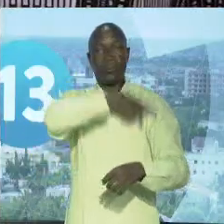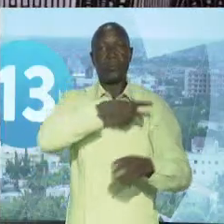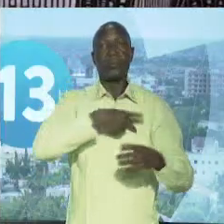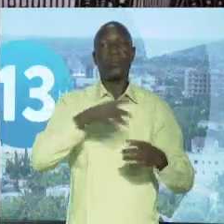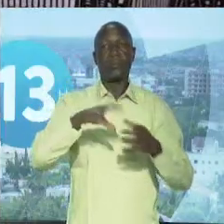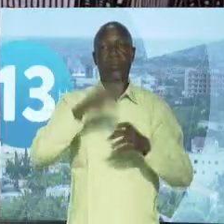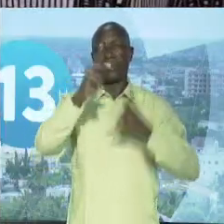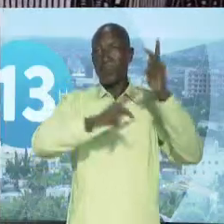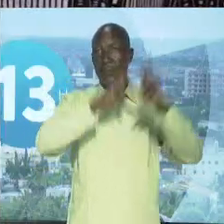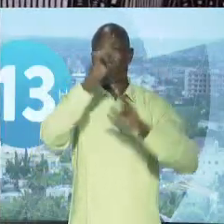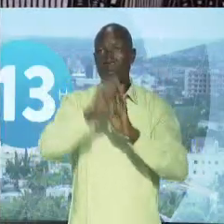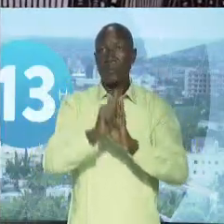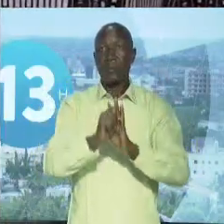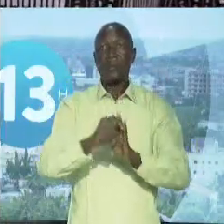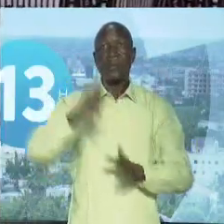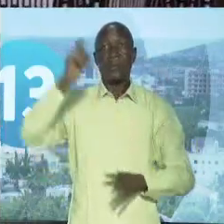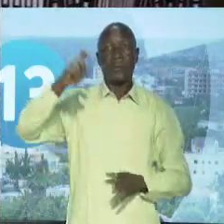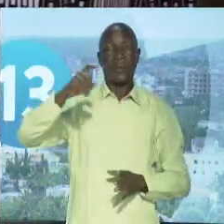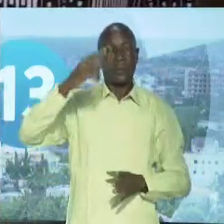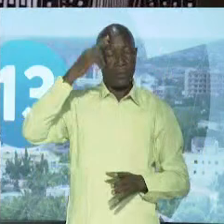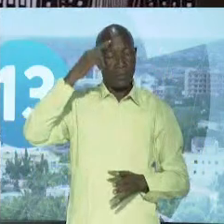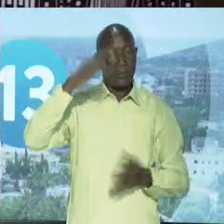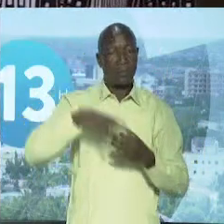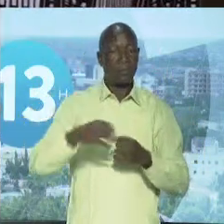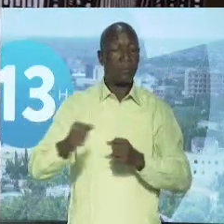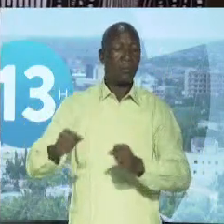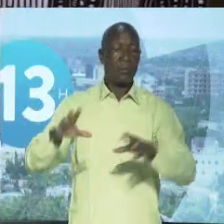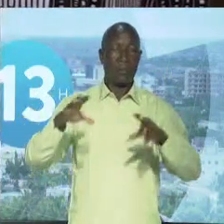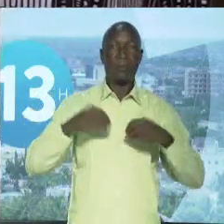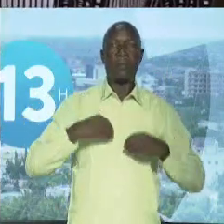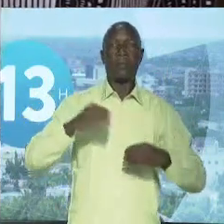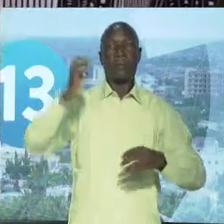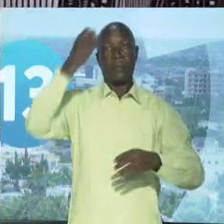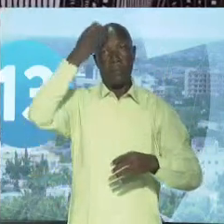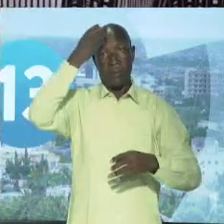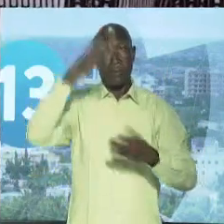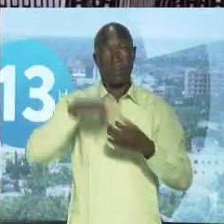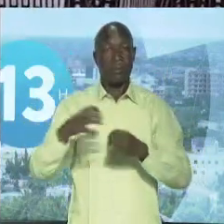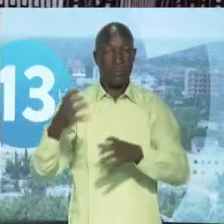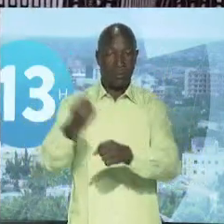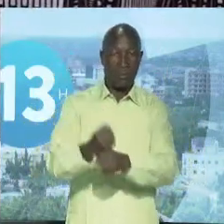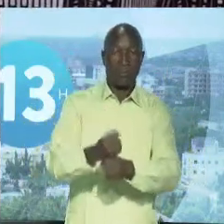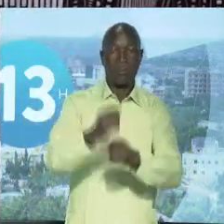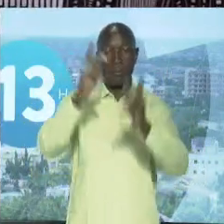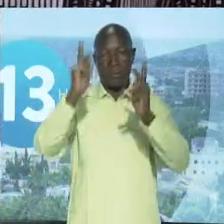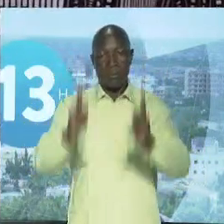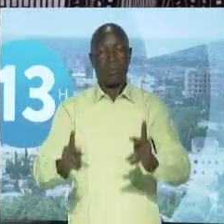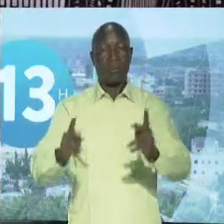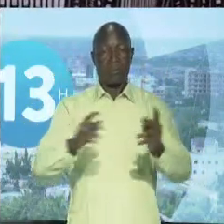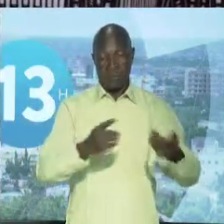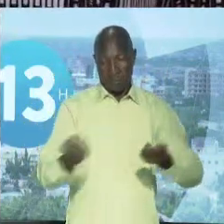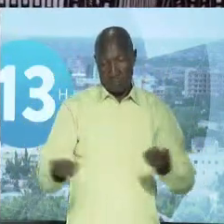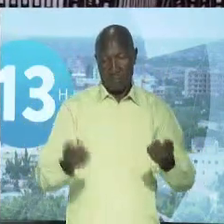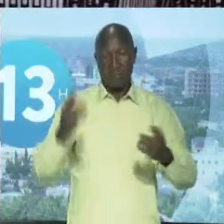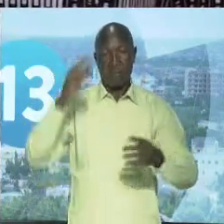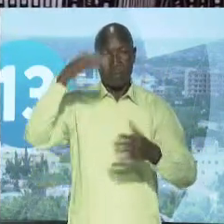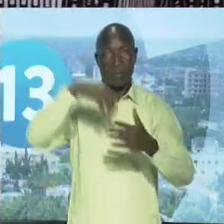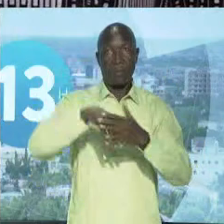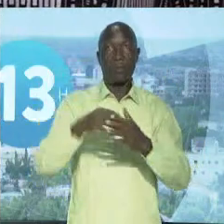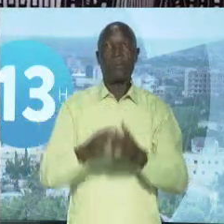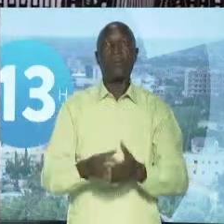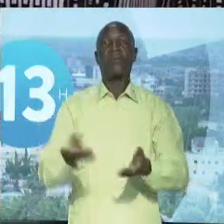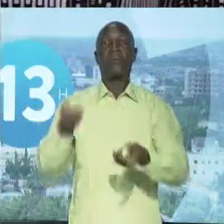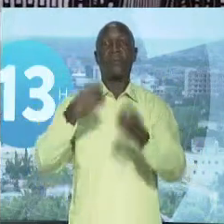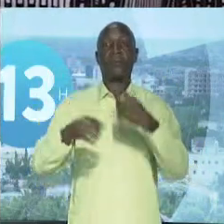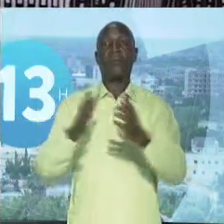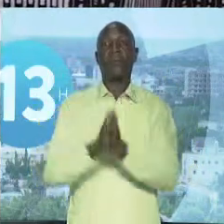Vous constaterez de façon aberrante que l'État recrute un agent, il le gère jusqu'à la retraite. Et à la retraite, on appelle le même agent pour demander